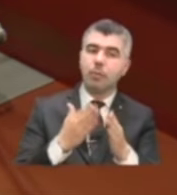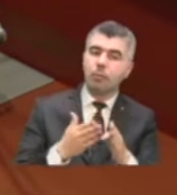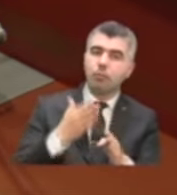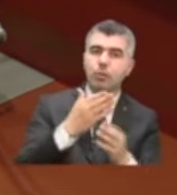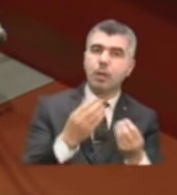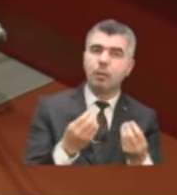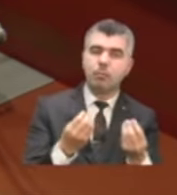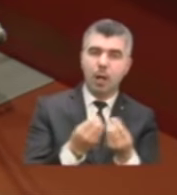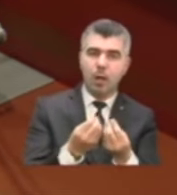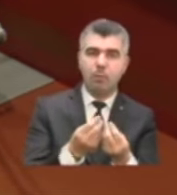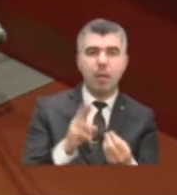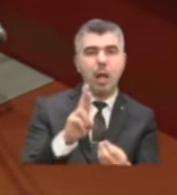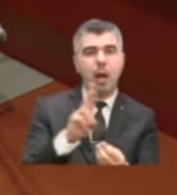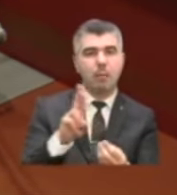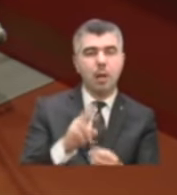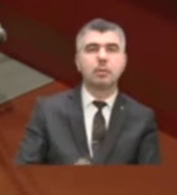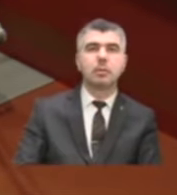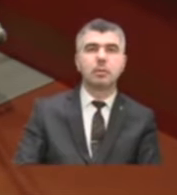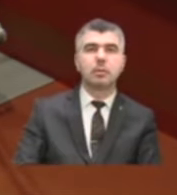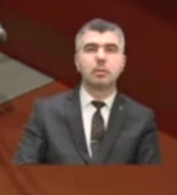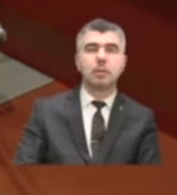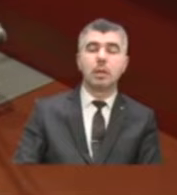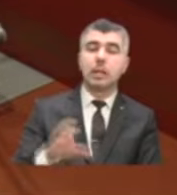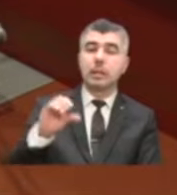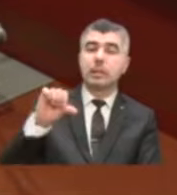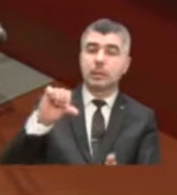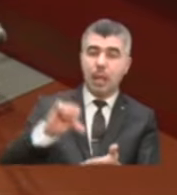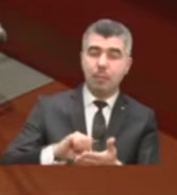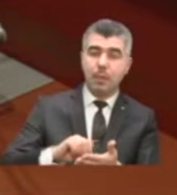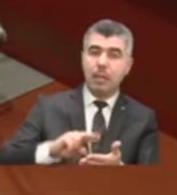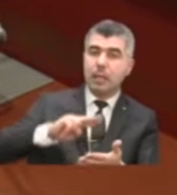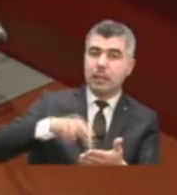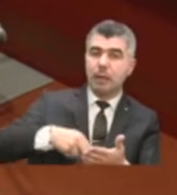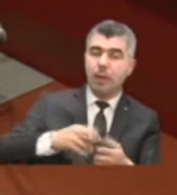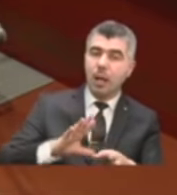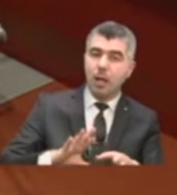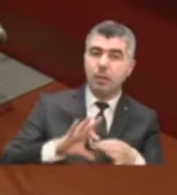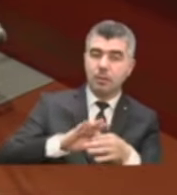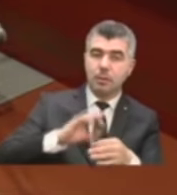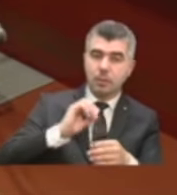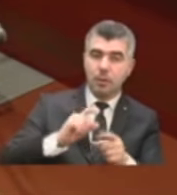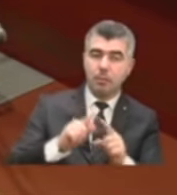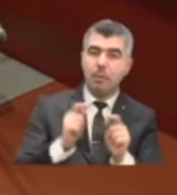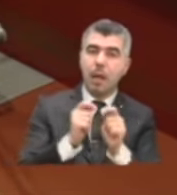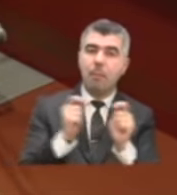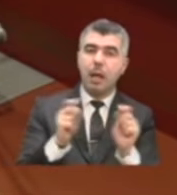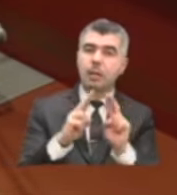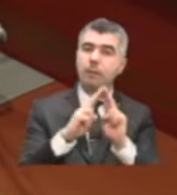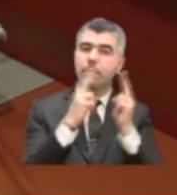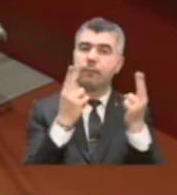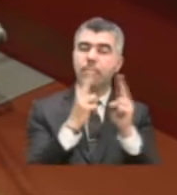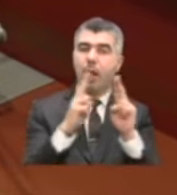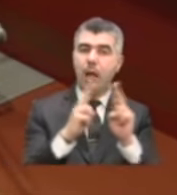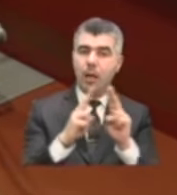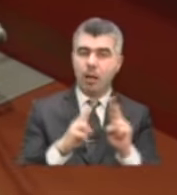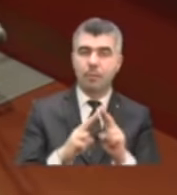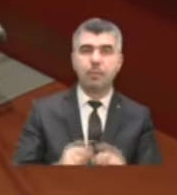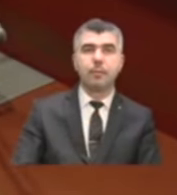معاهم، لهذا مشينا مع جهه الرباط، وكذلك جهه الدار البيضاء درت معنا اتفاقيه، واليوم كاين معرض دولي كذلك في مدينه الدار البيضاء.